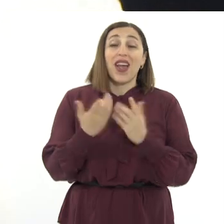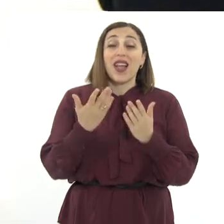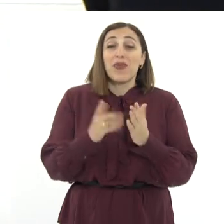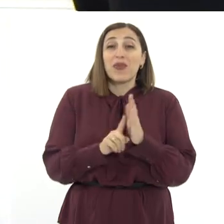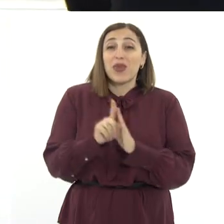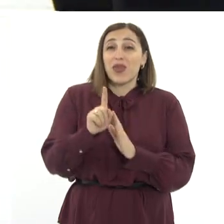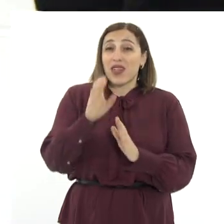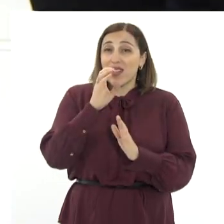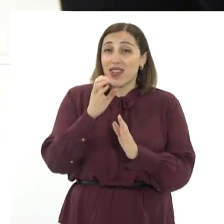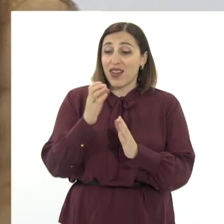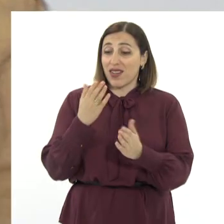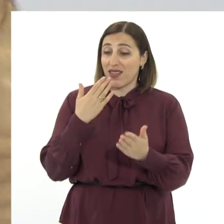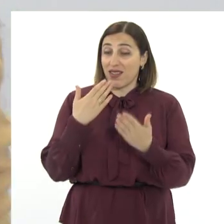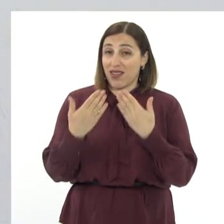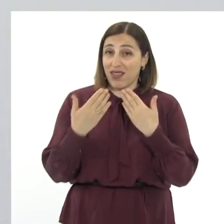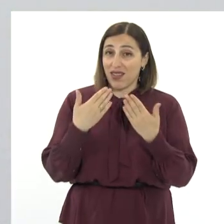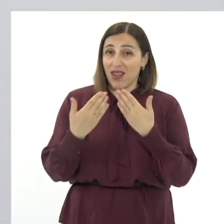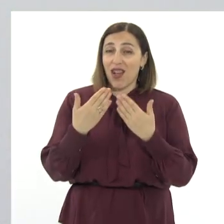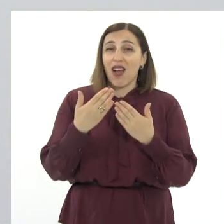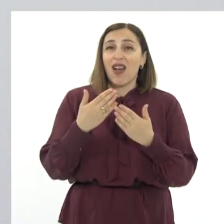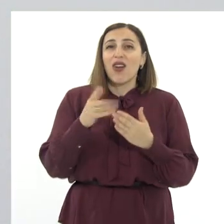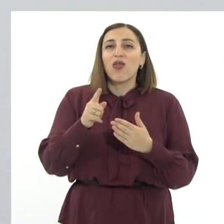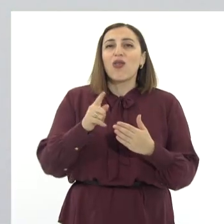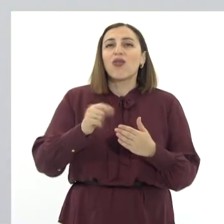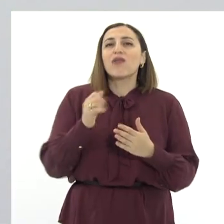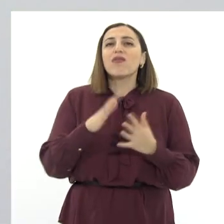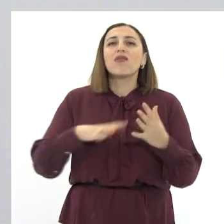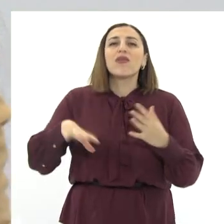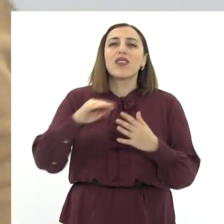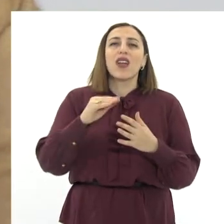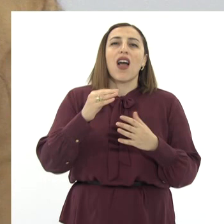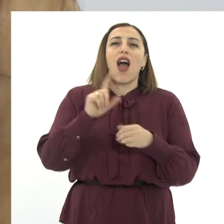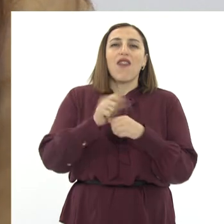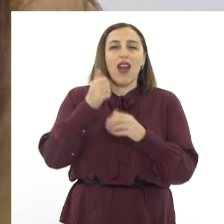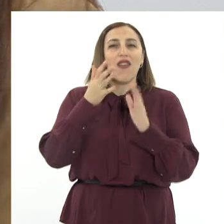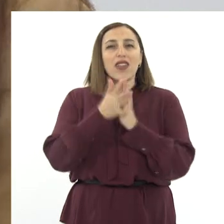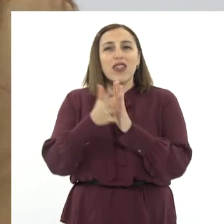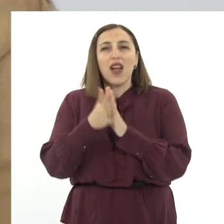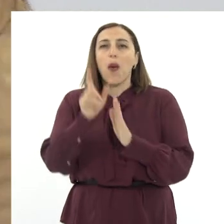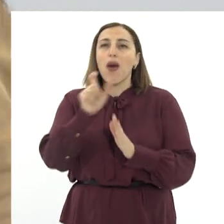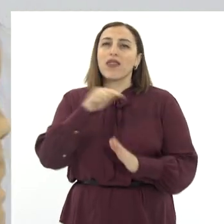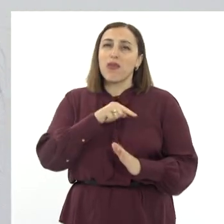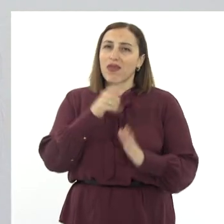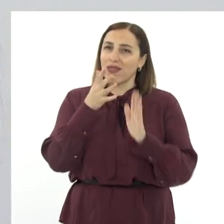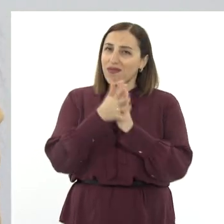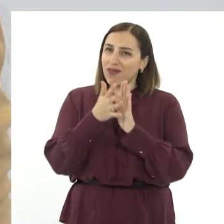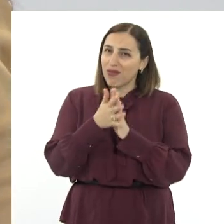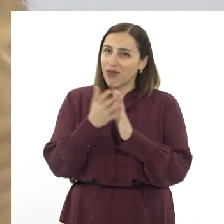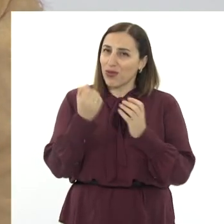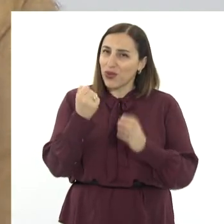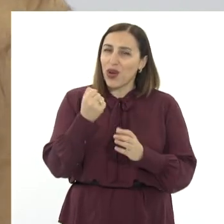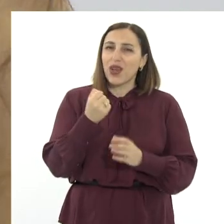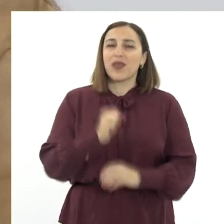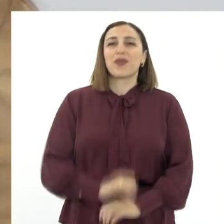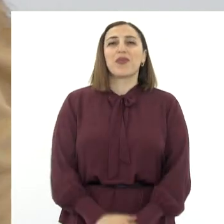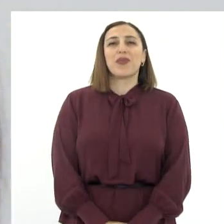ես լինում կենթանու հետ, ավելի լավ ես ընկալում շրջապատը։ Ավելի լավ ես հասկանում մարդկանց, ավելի